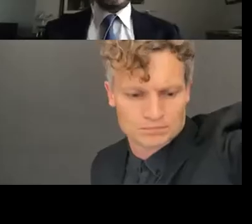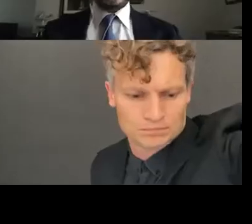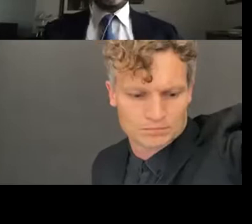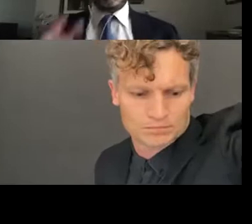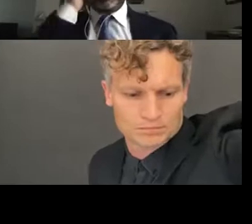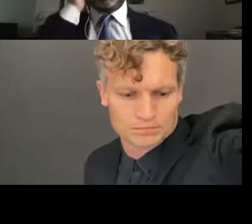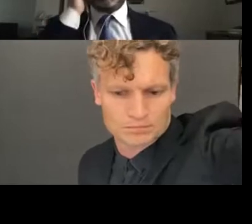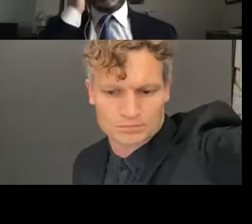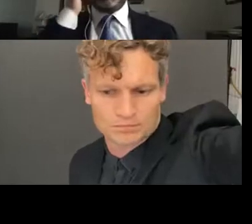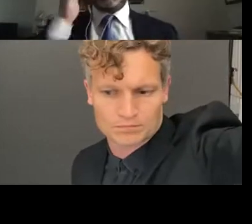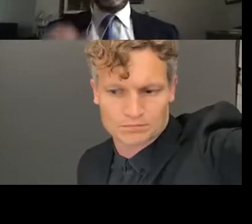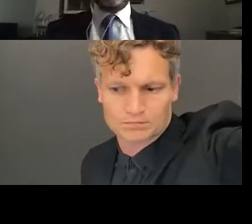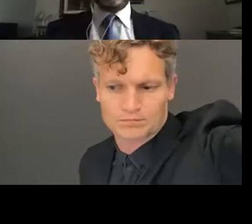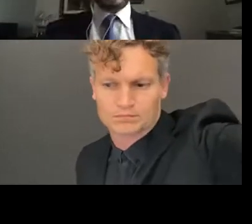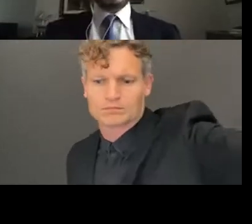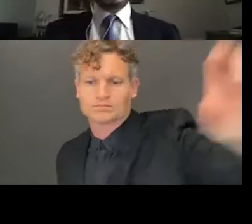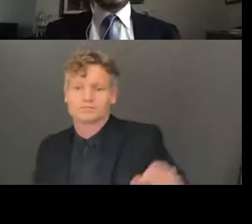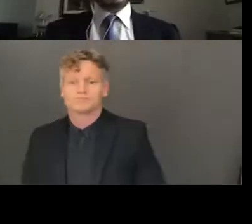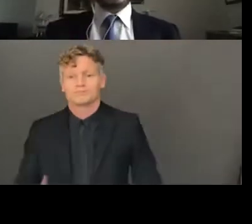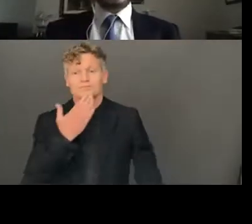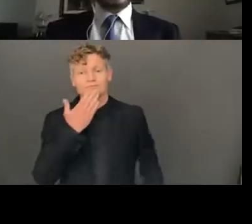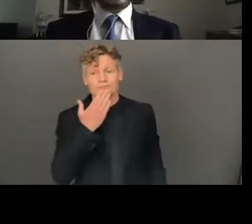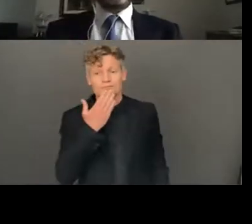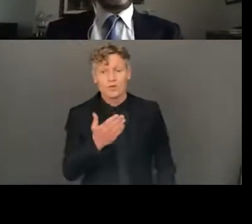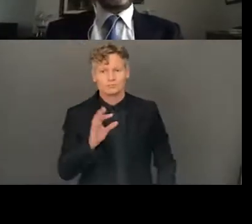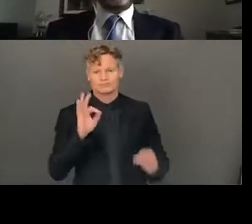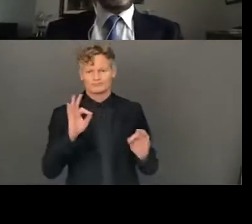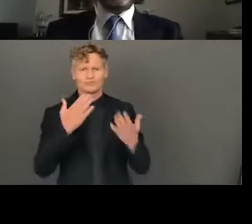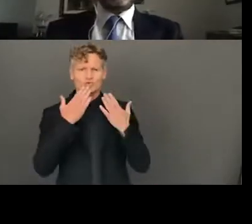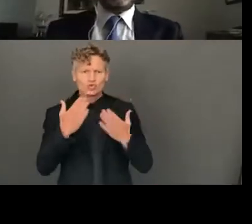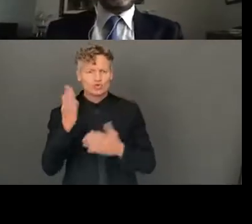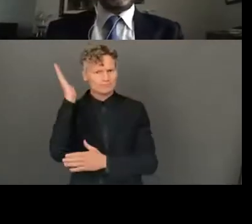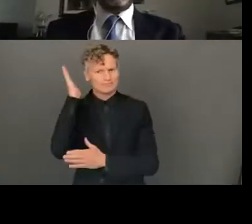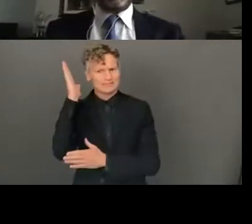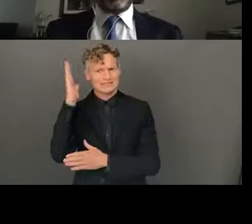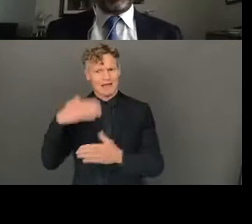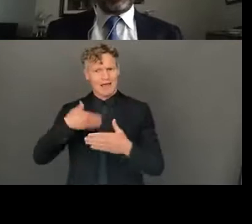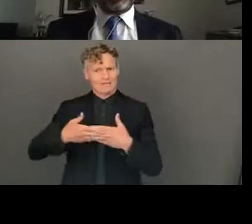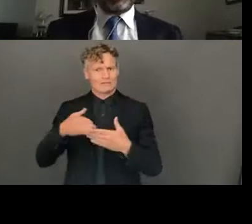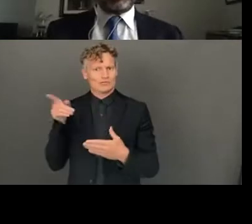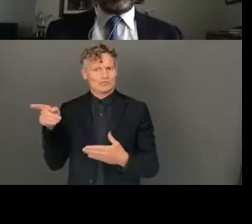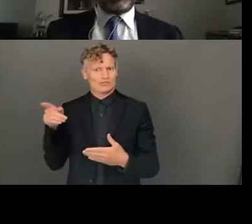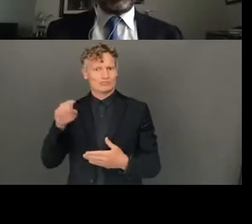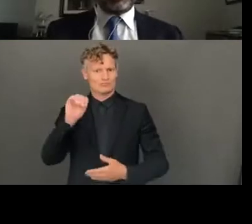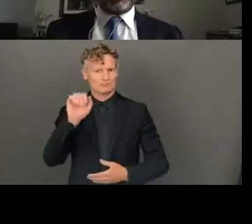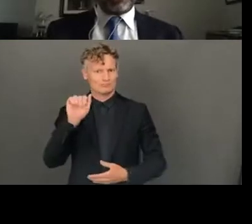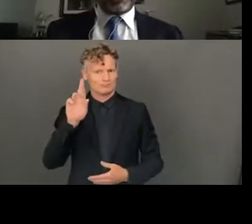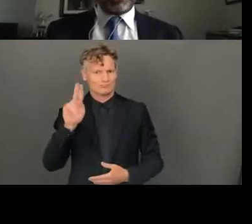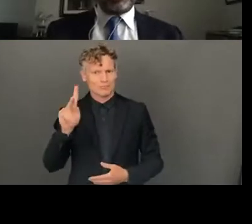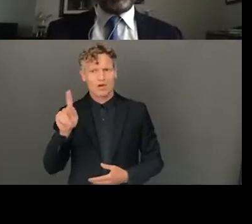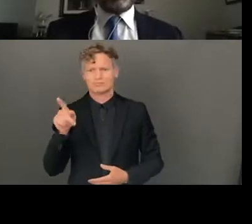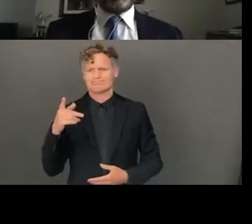parler après Marc parce que cela me permet de remercier Marc pour le bon travail qu'il a fait